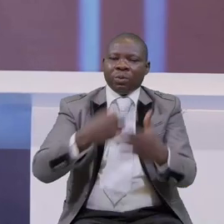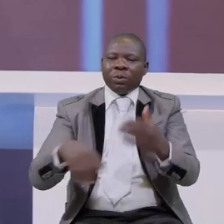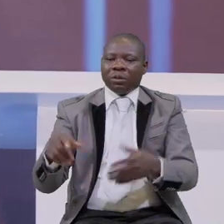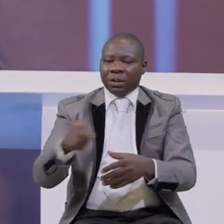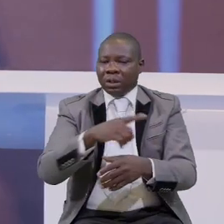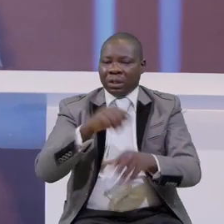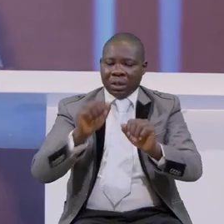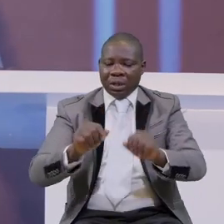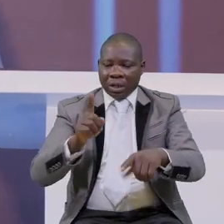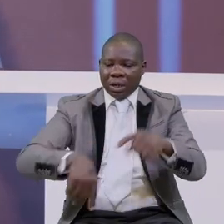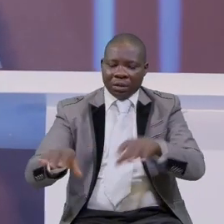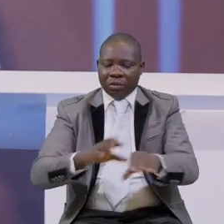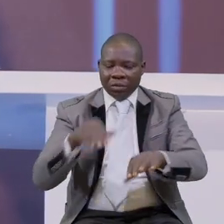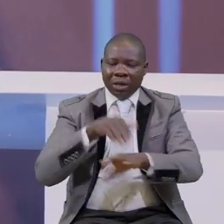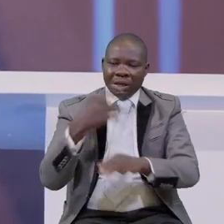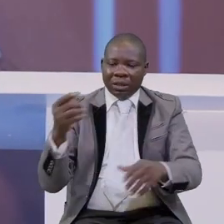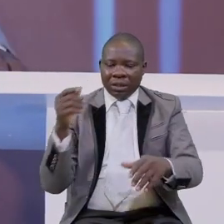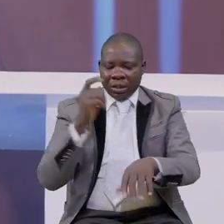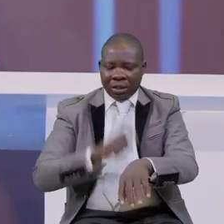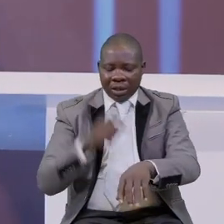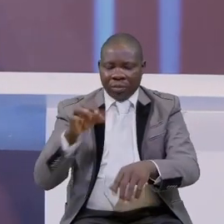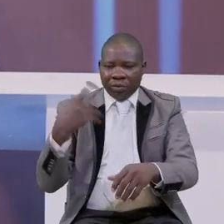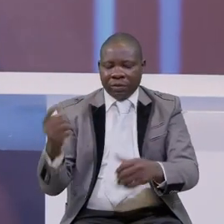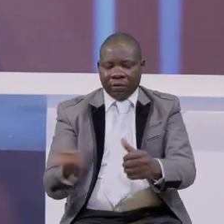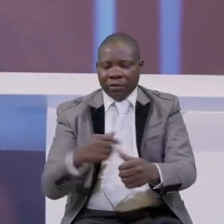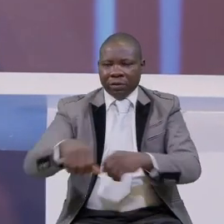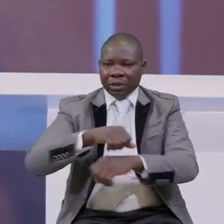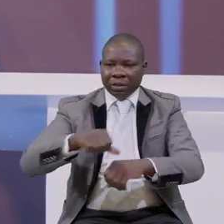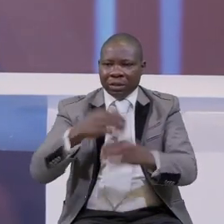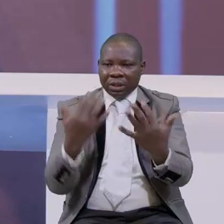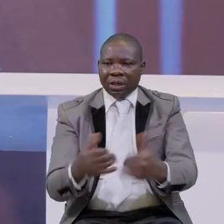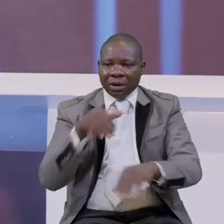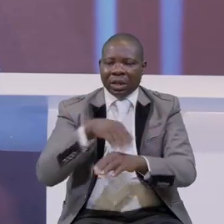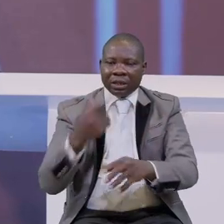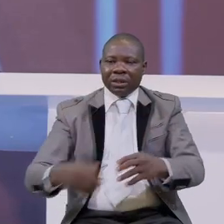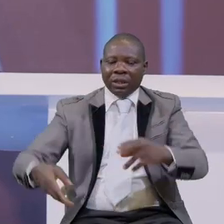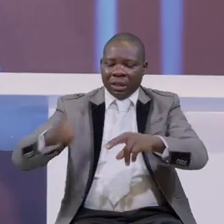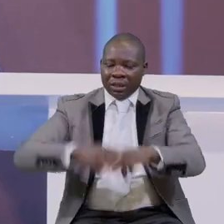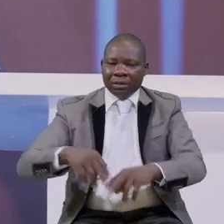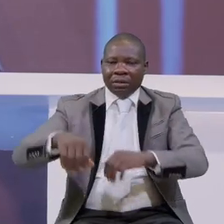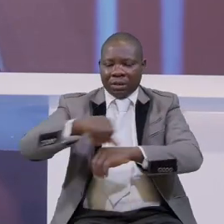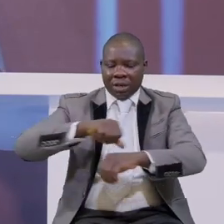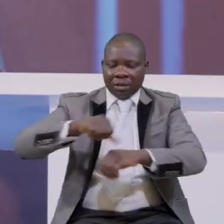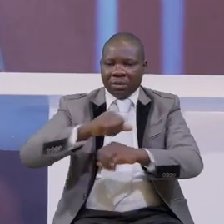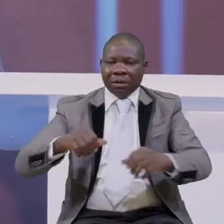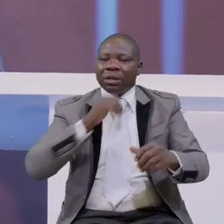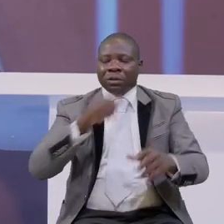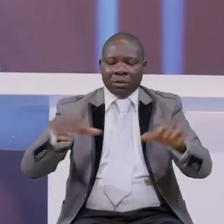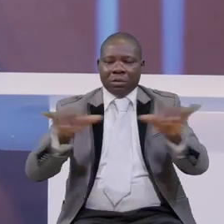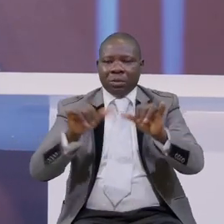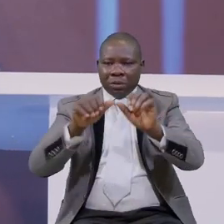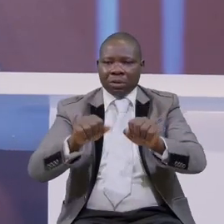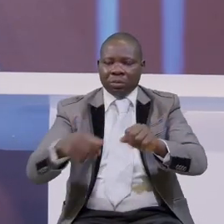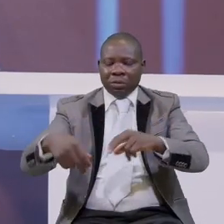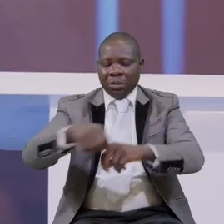de l'onction initiale, maintenant, avec l'onction accrue, avec l'onction incommensurable, Pierre